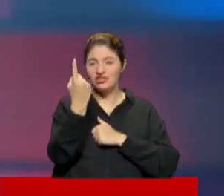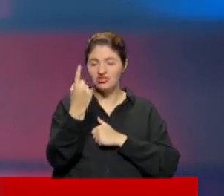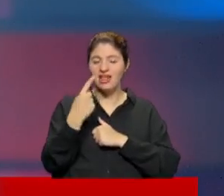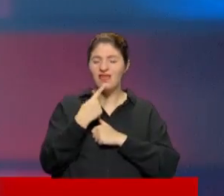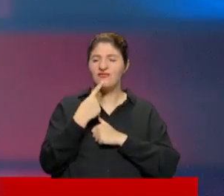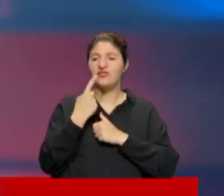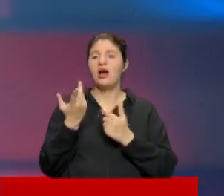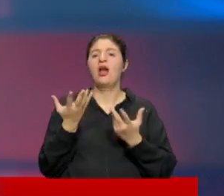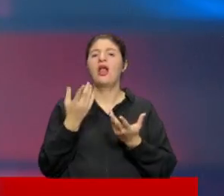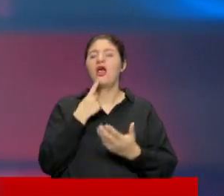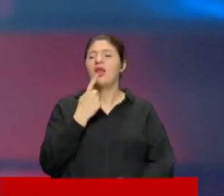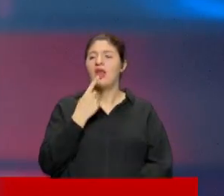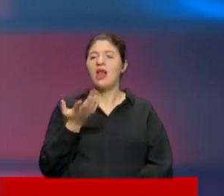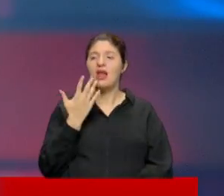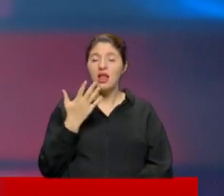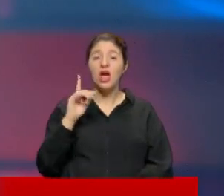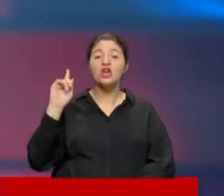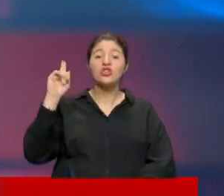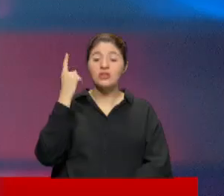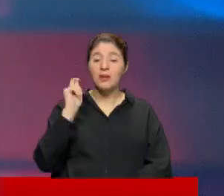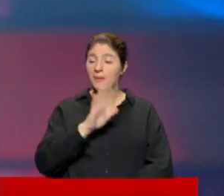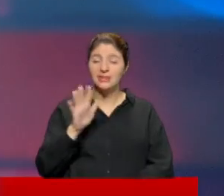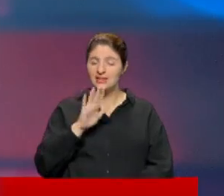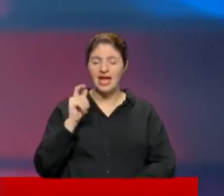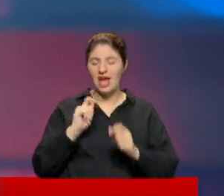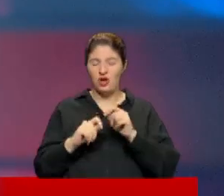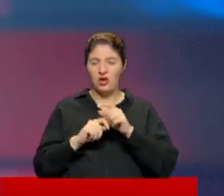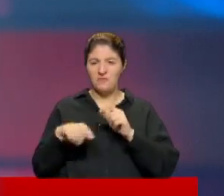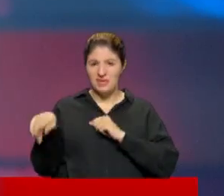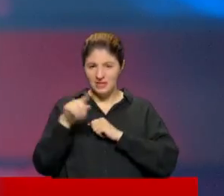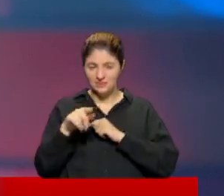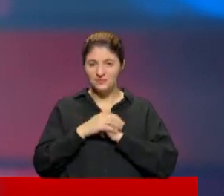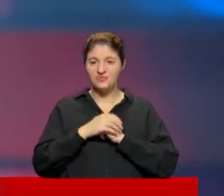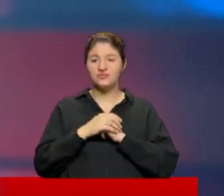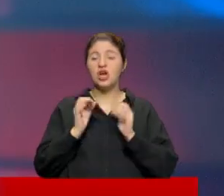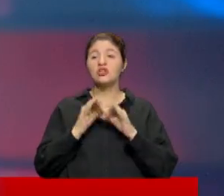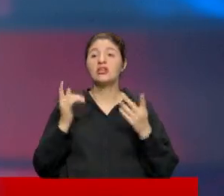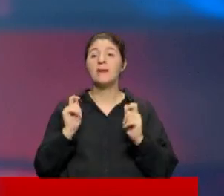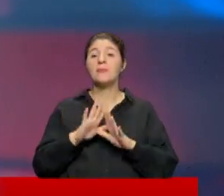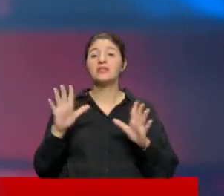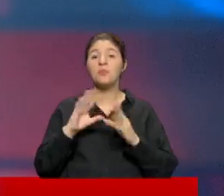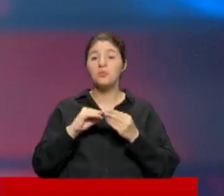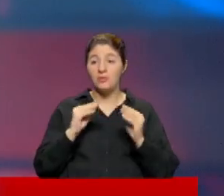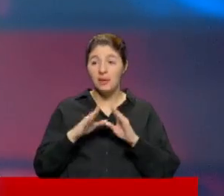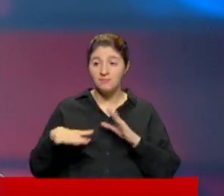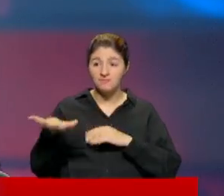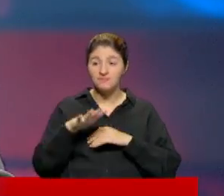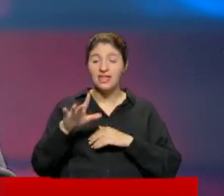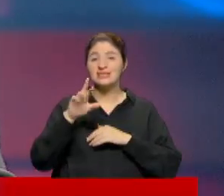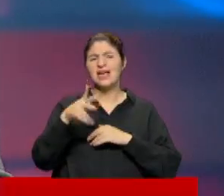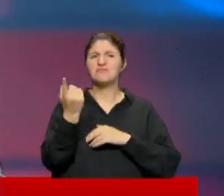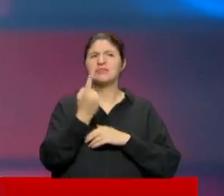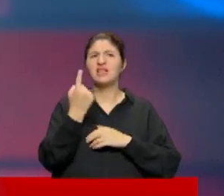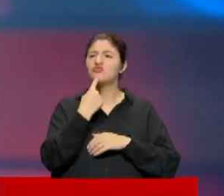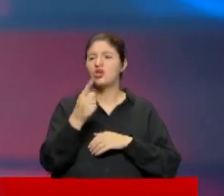laf kalabalığıyla yönetemedi ekonomiyi çözemedikleri sorunları Sanki